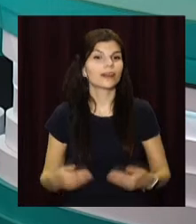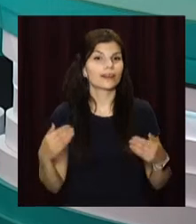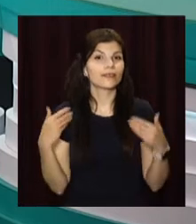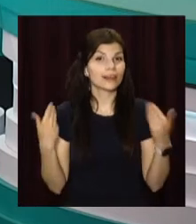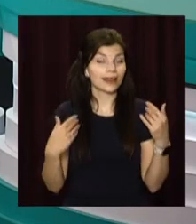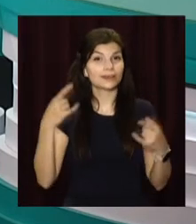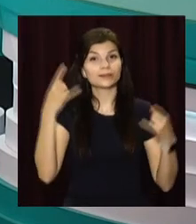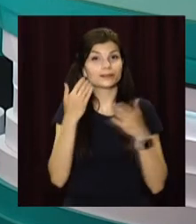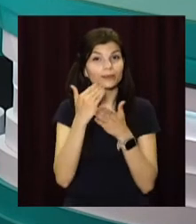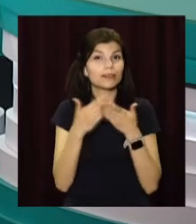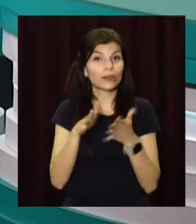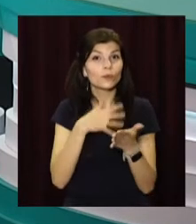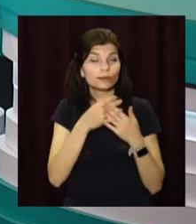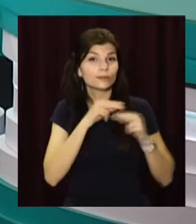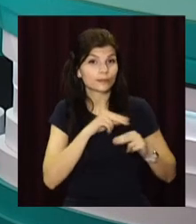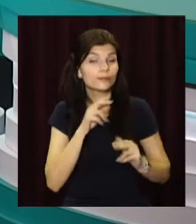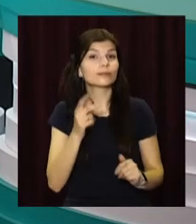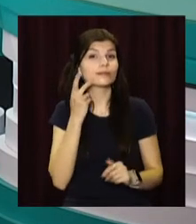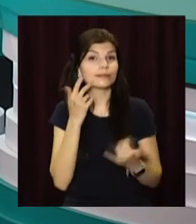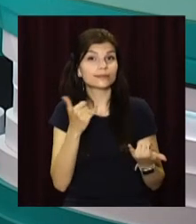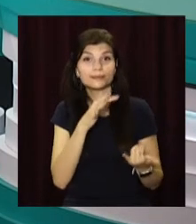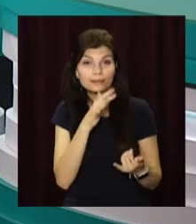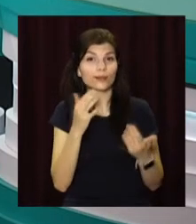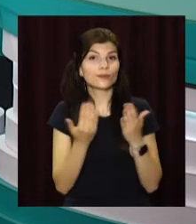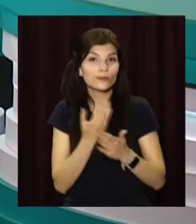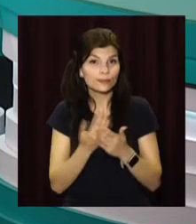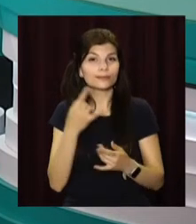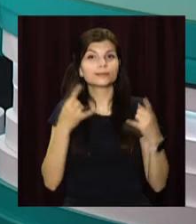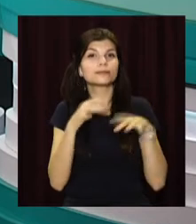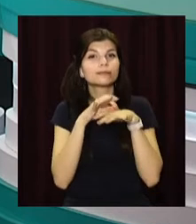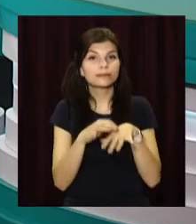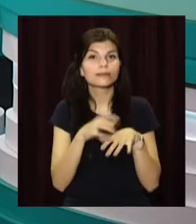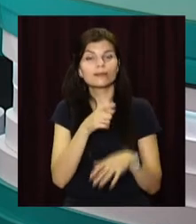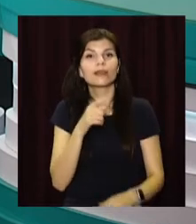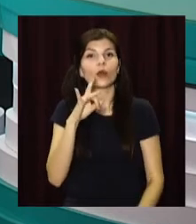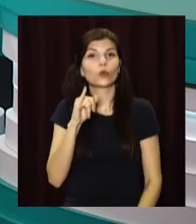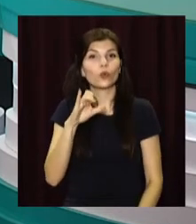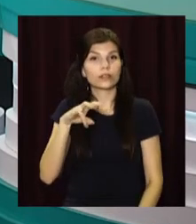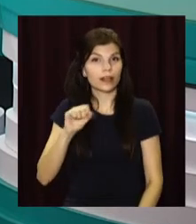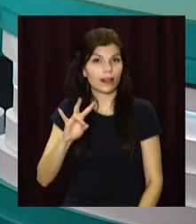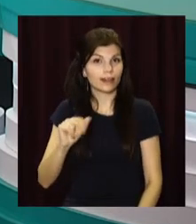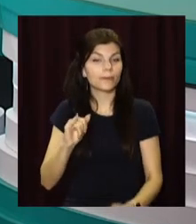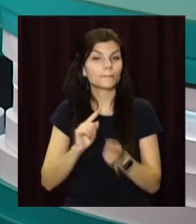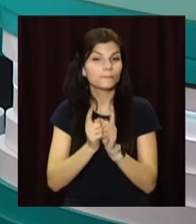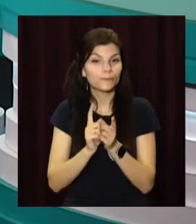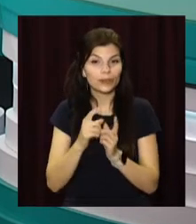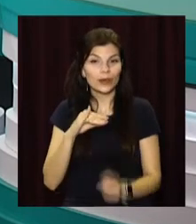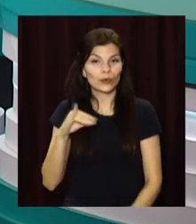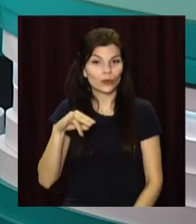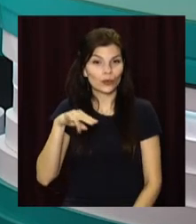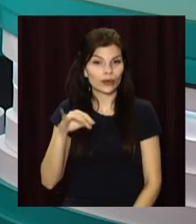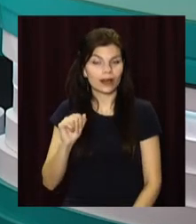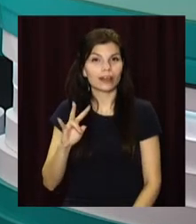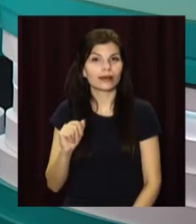Вітаю! Час новин на відкритому. У студії для вас працюють Руслана Козиряцька та сурдоперекладачка Юліана Пуговкіна. Про головні